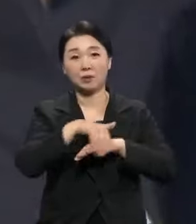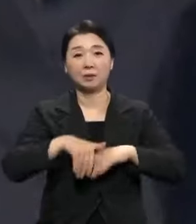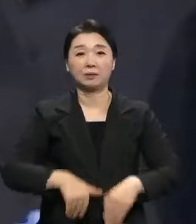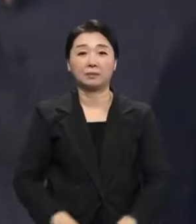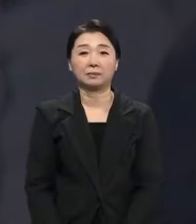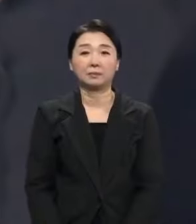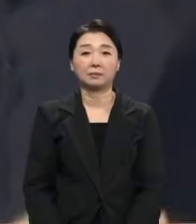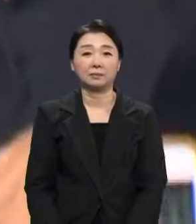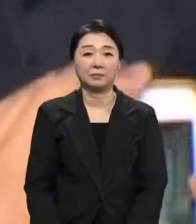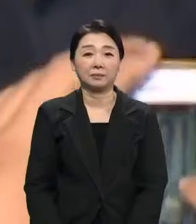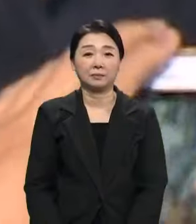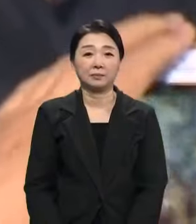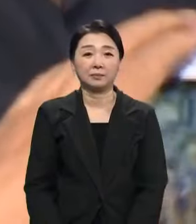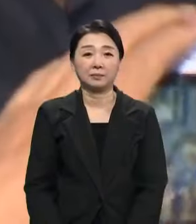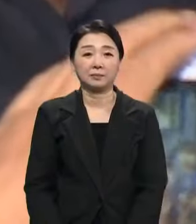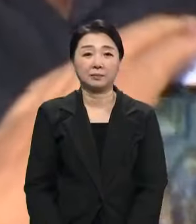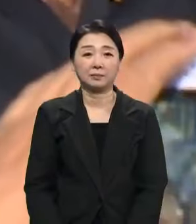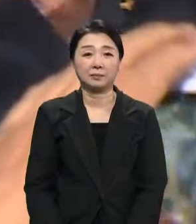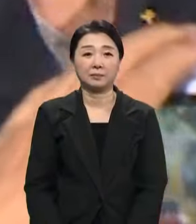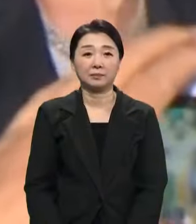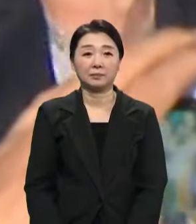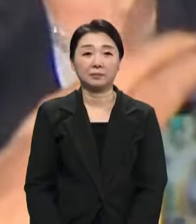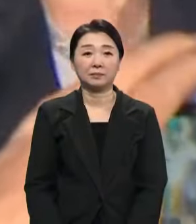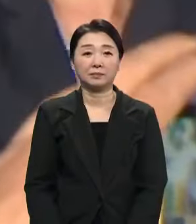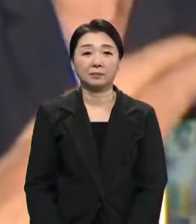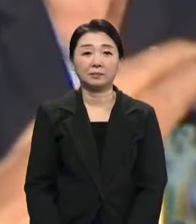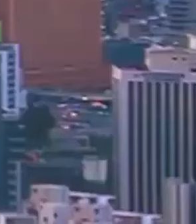예정입니다. JTBC 박병현입니다.